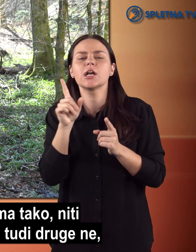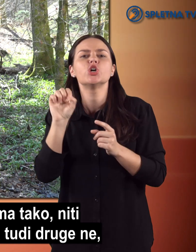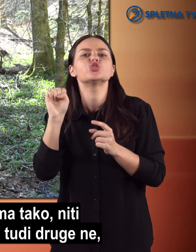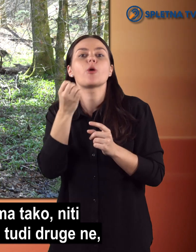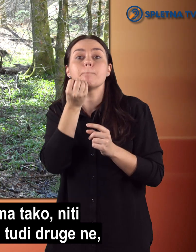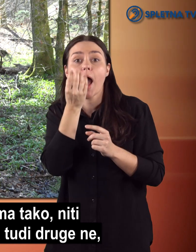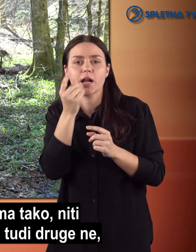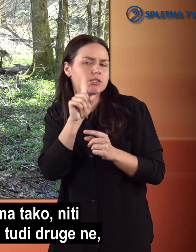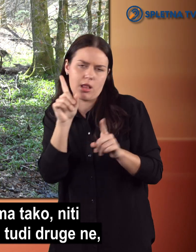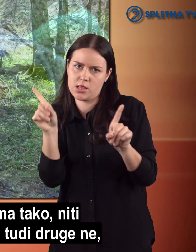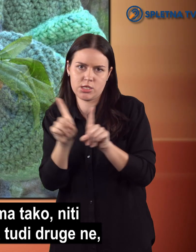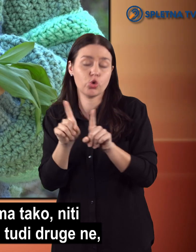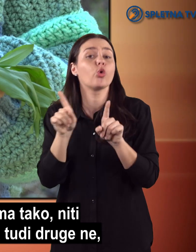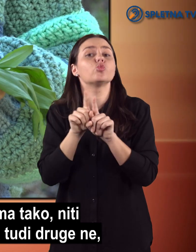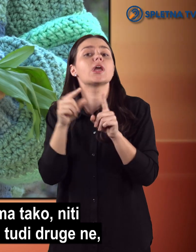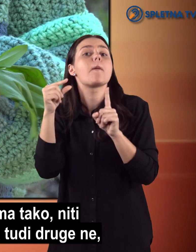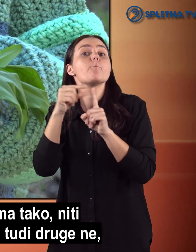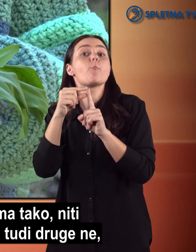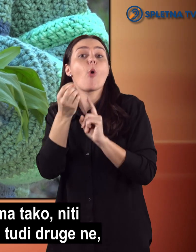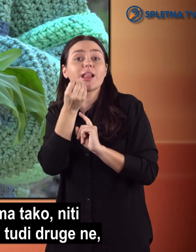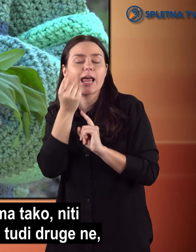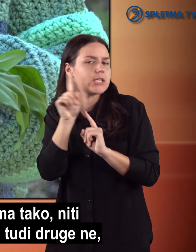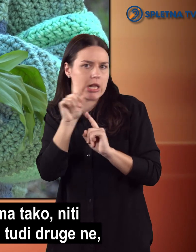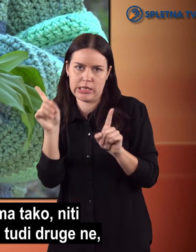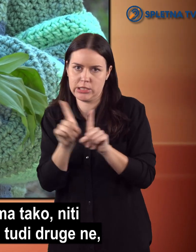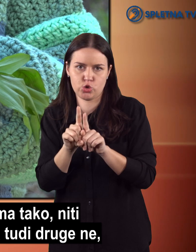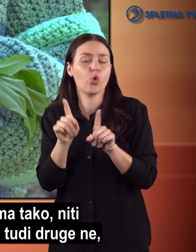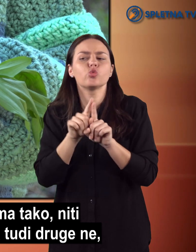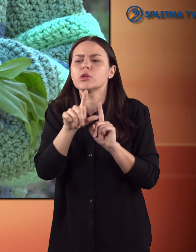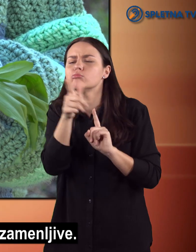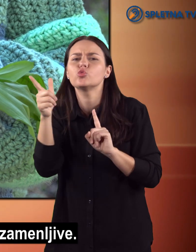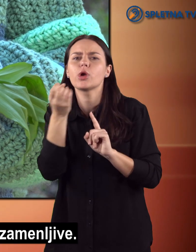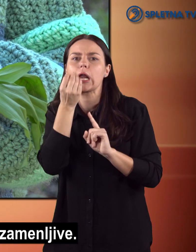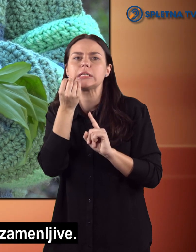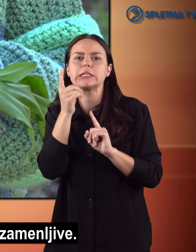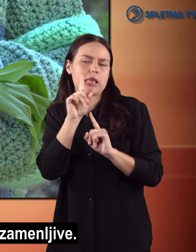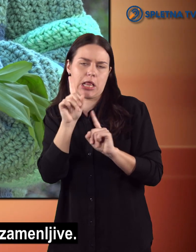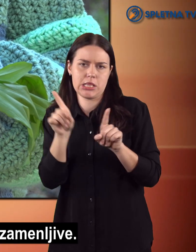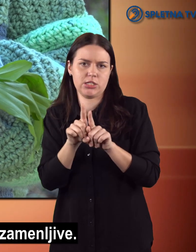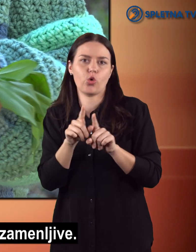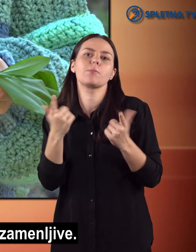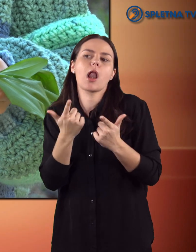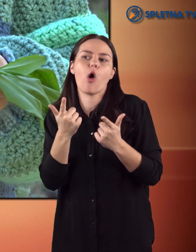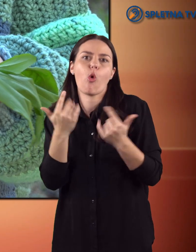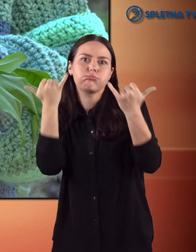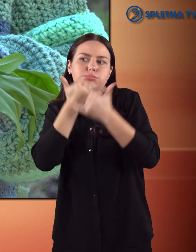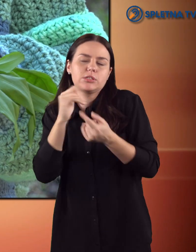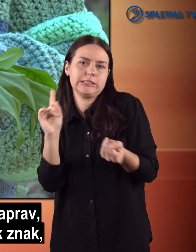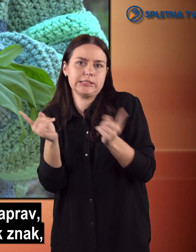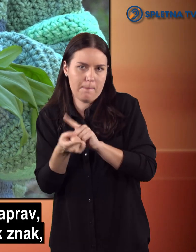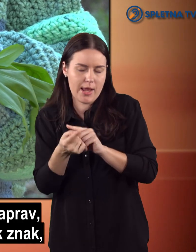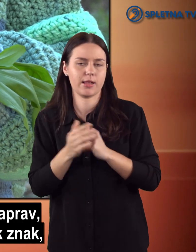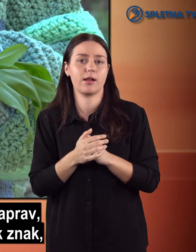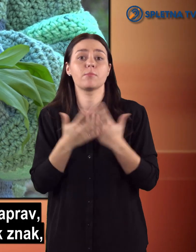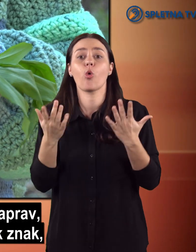šmarnica nima tako, niti podlesek nima tako, pa tudi ne druge, ki bi bile tudi lahko zamenljive. No, tako